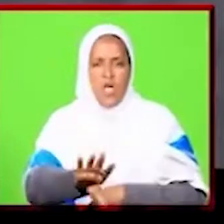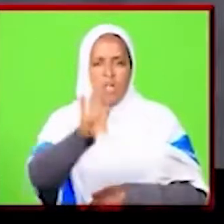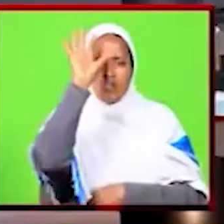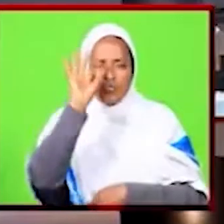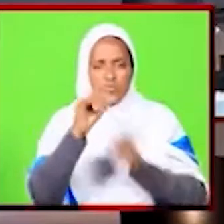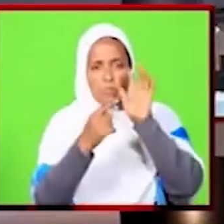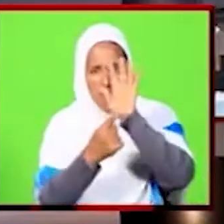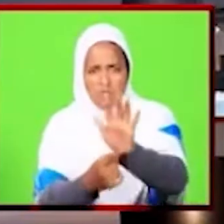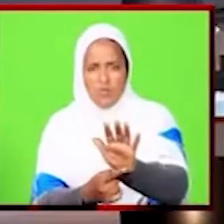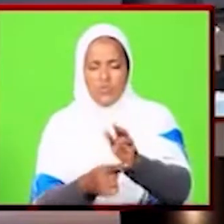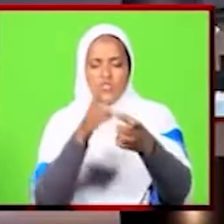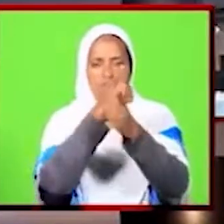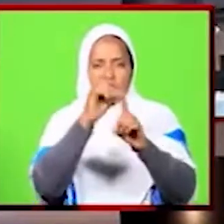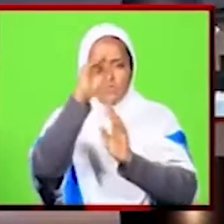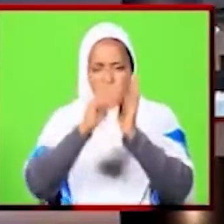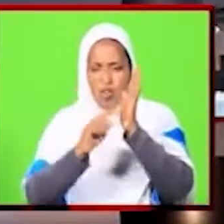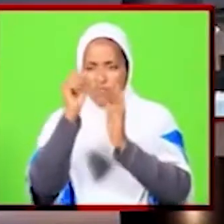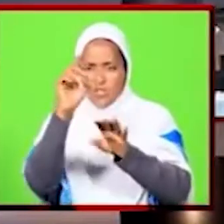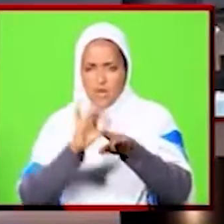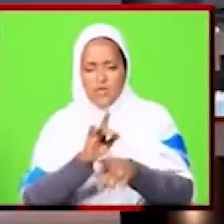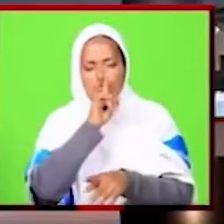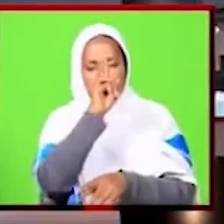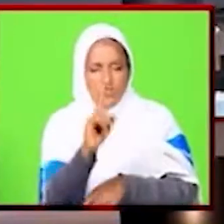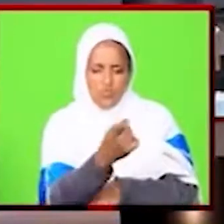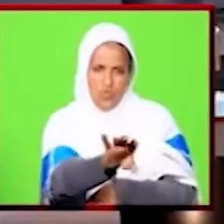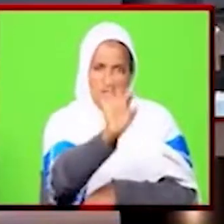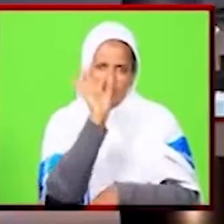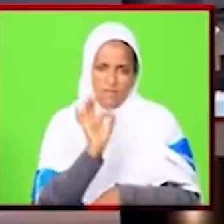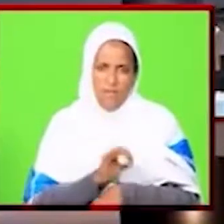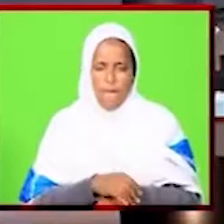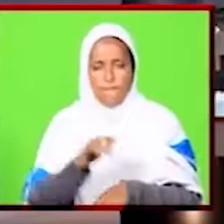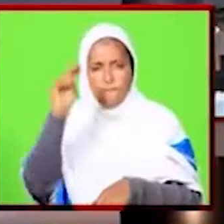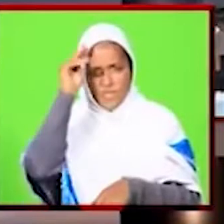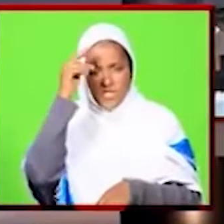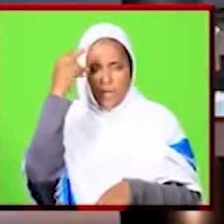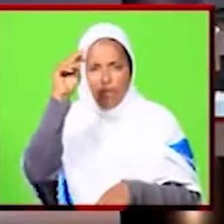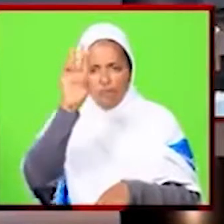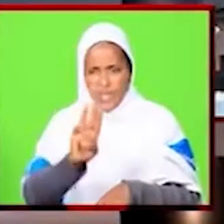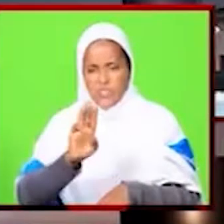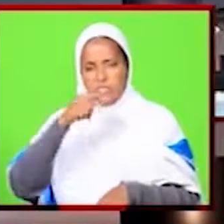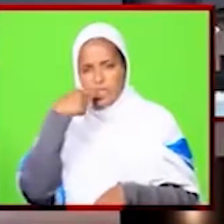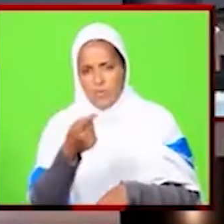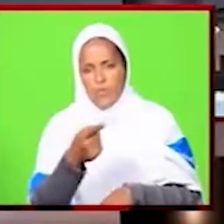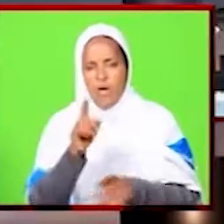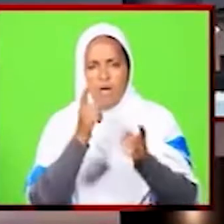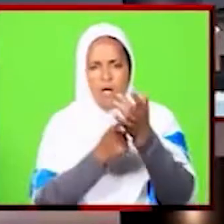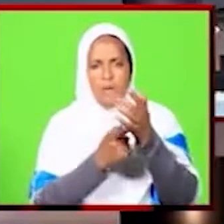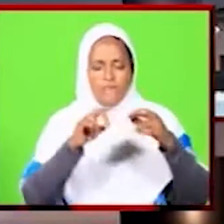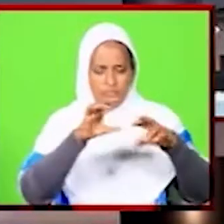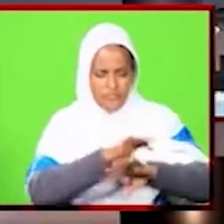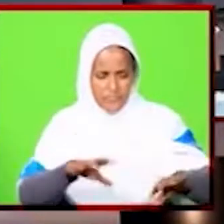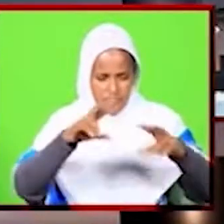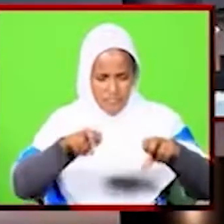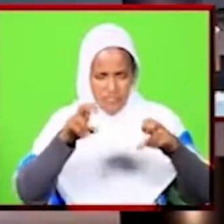ነበር። ነገር ግን ይሄን ያጠኑ ሰዎች ያገኙት ግኝት የሚያሳየው ኦሪት ዘፍጥረት ምዕራፍ 11 ላይ የተጻፈው እውነት መሆኑን ነው። ሚስተር ስሚዝ